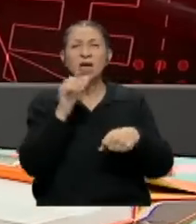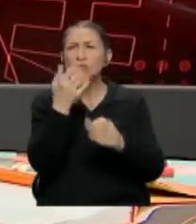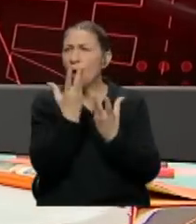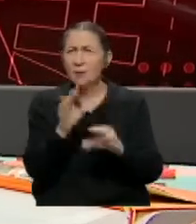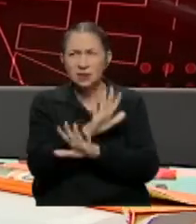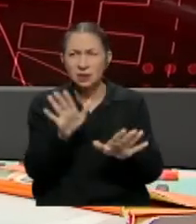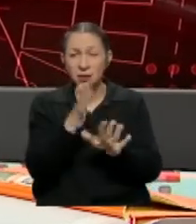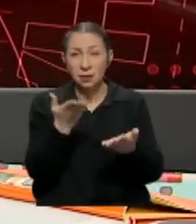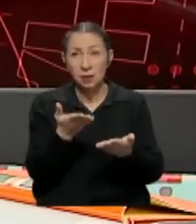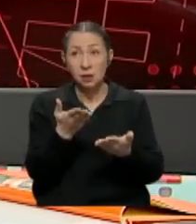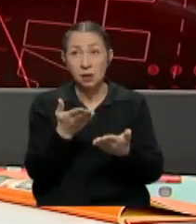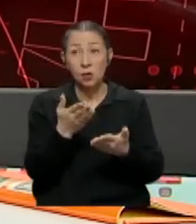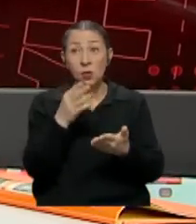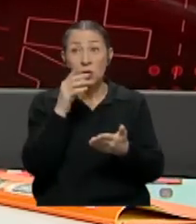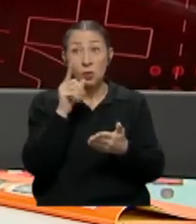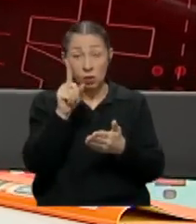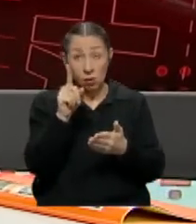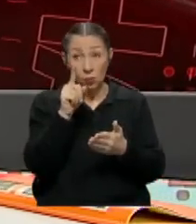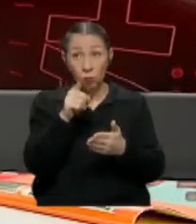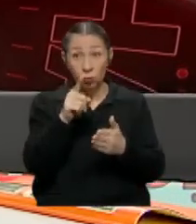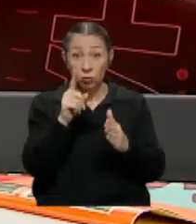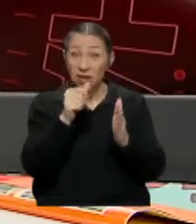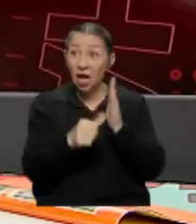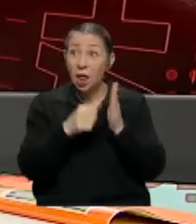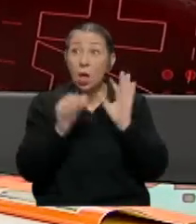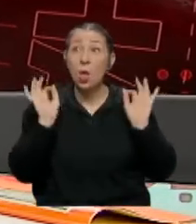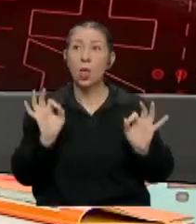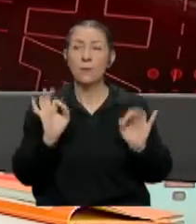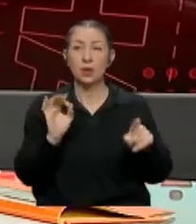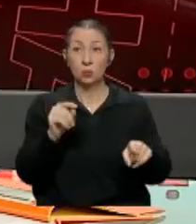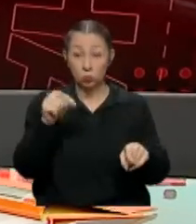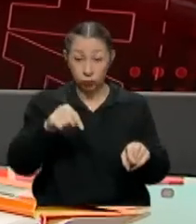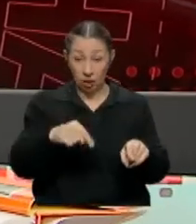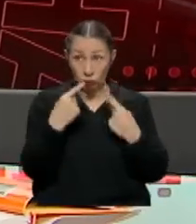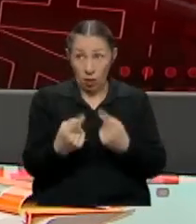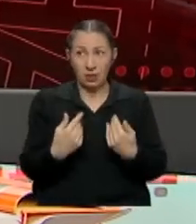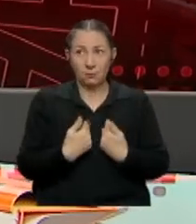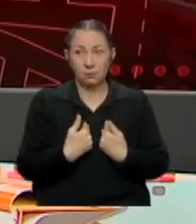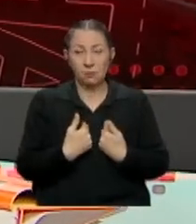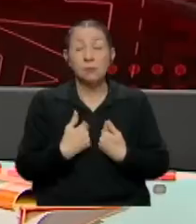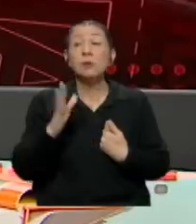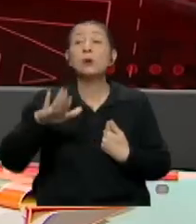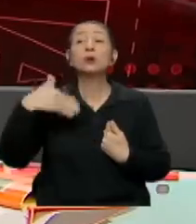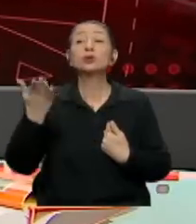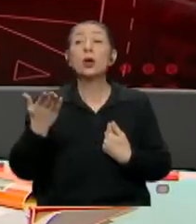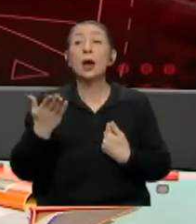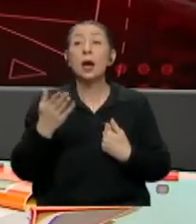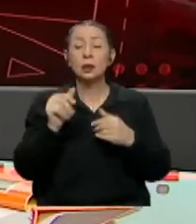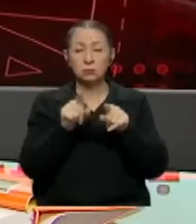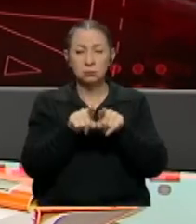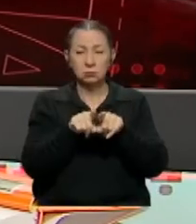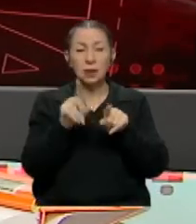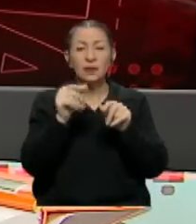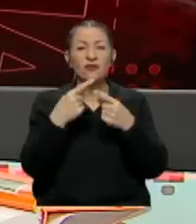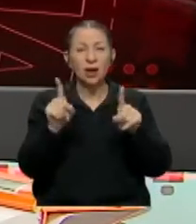olmamıştır onu dedik ki bu milattır burada dedik Ondan sonra makas